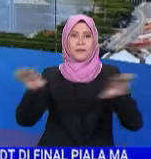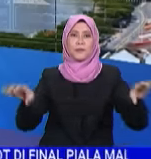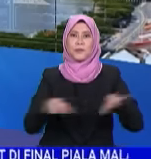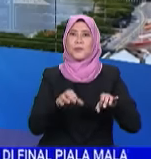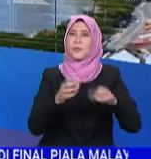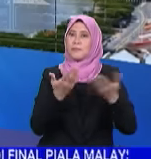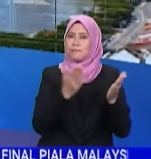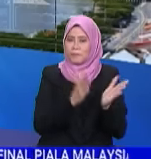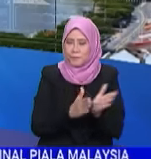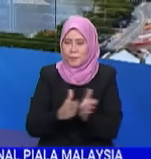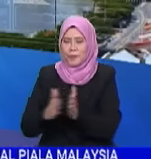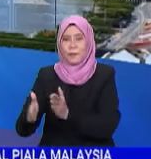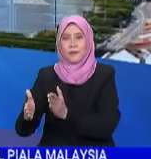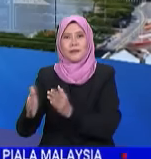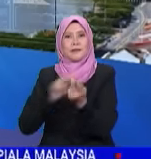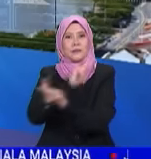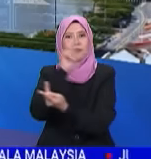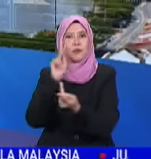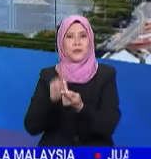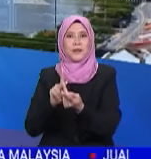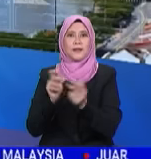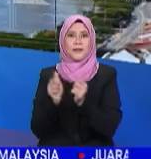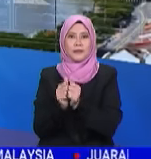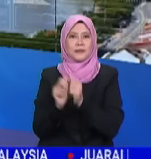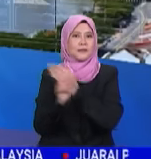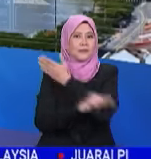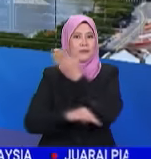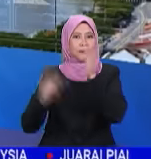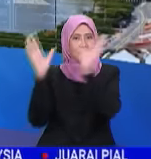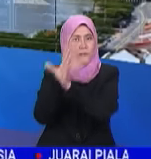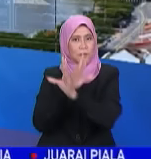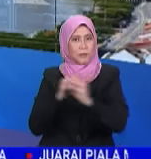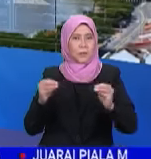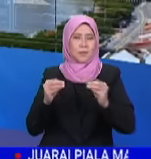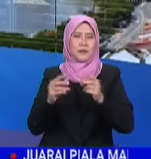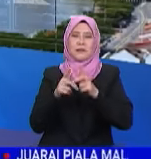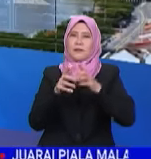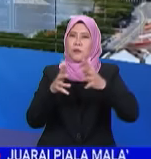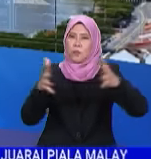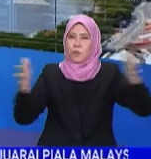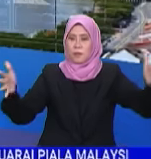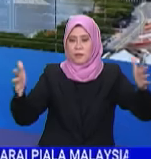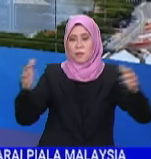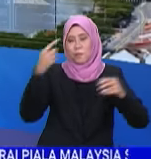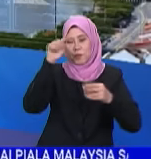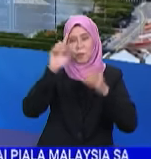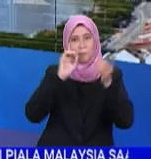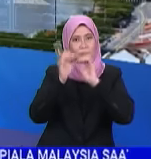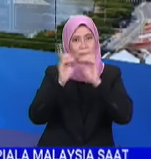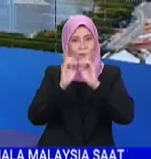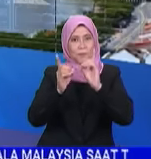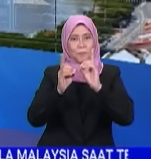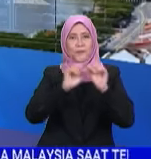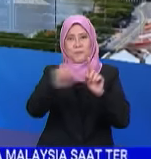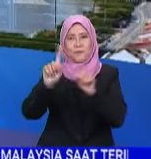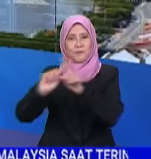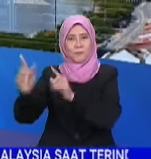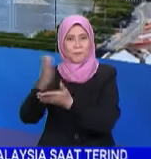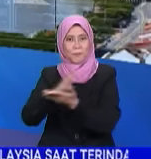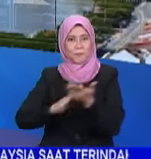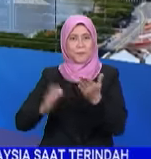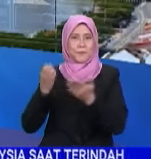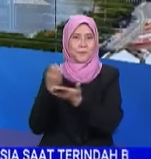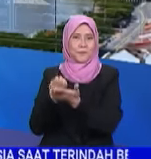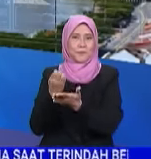secara strategik bersesuaian dengan acuan Negeri Sarawak yang sangat luas ke arah pendigitalan dalam pelbagai sektor